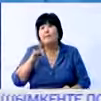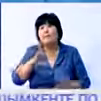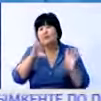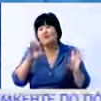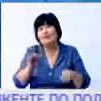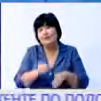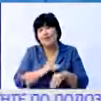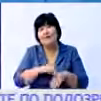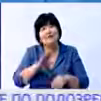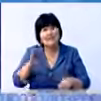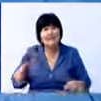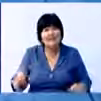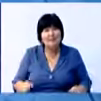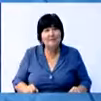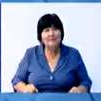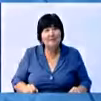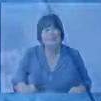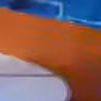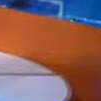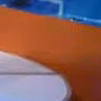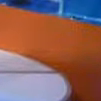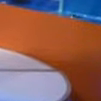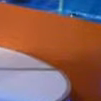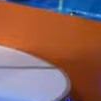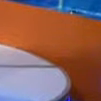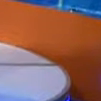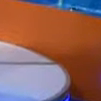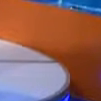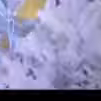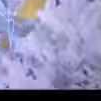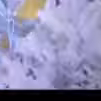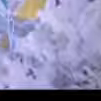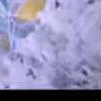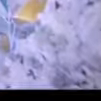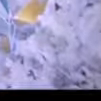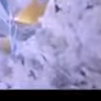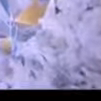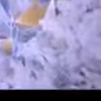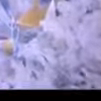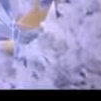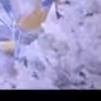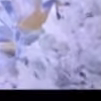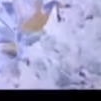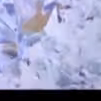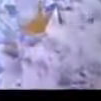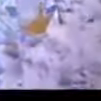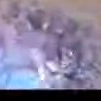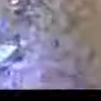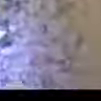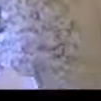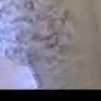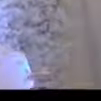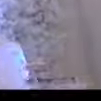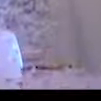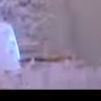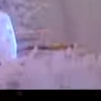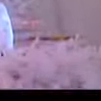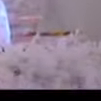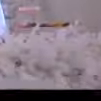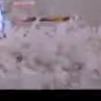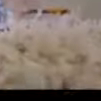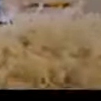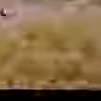До свидания. человека бывают важные даты